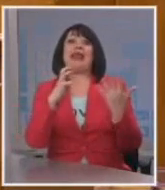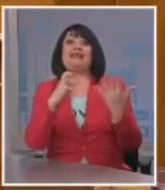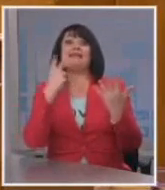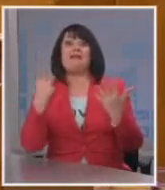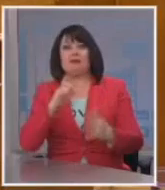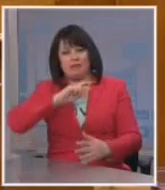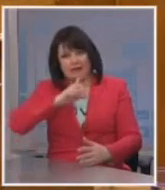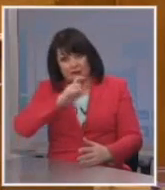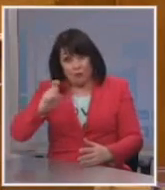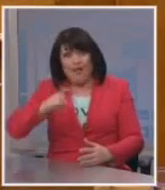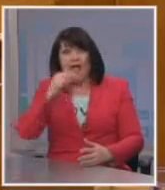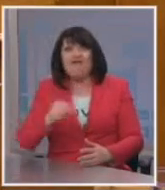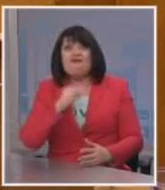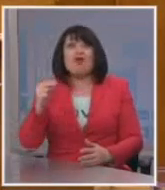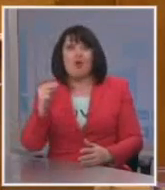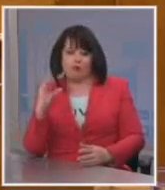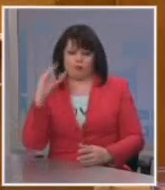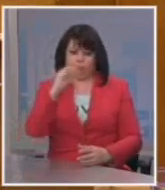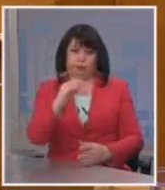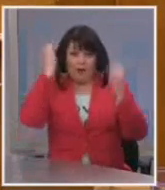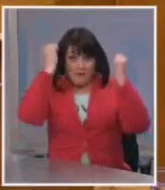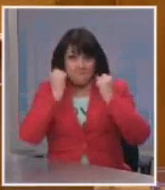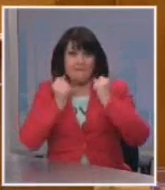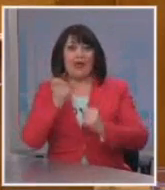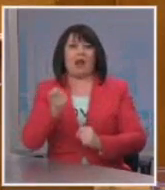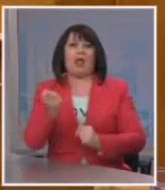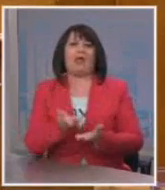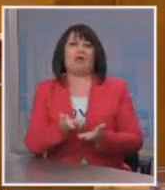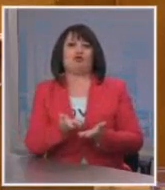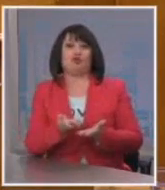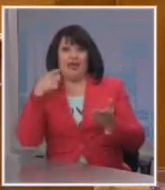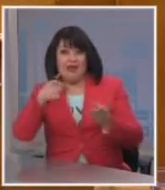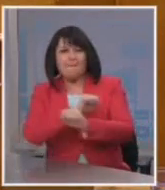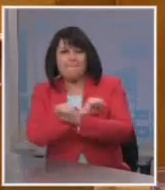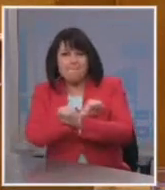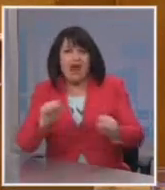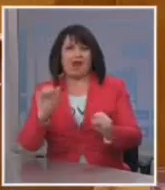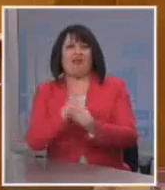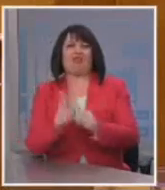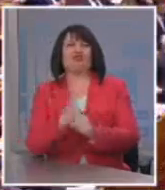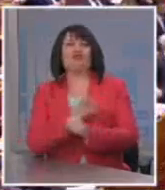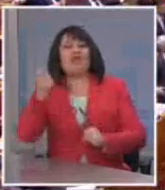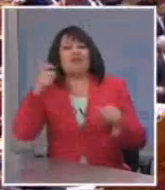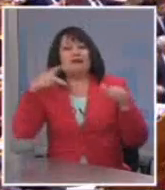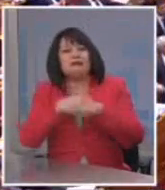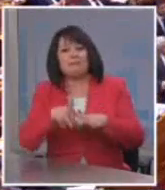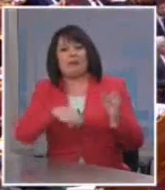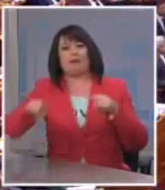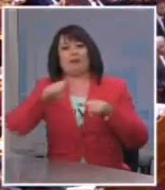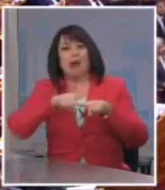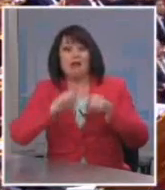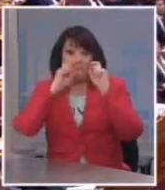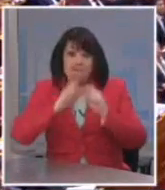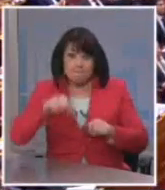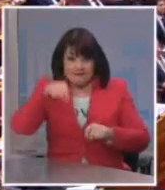11.597.000.000 ευρώ. Αυτή είναι η εικόνα της χώρας και έτσι διαλύσατε τη χώρα, τα ασφαλιστικά ταμεία, και